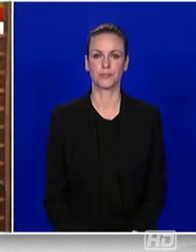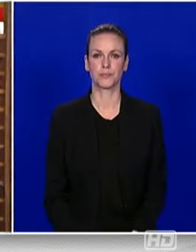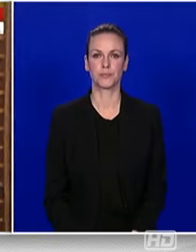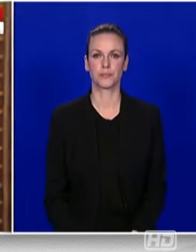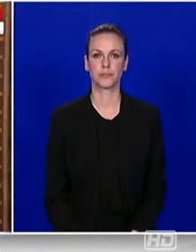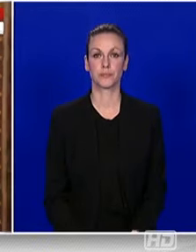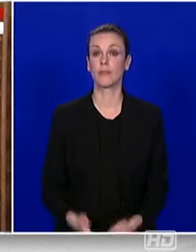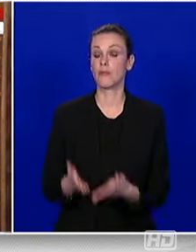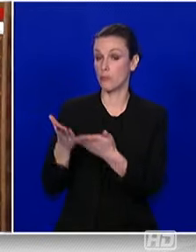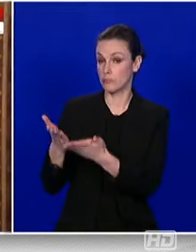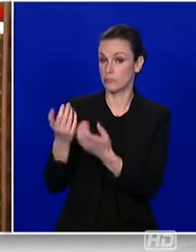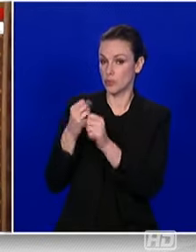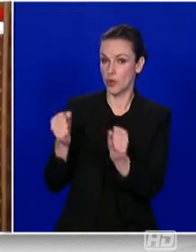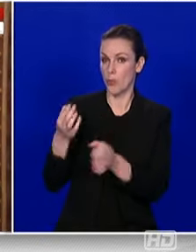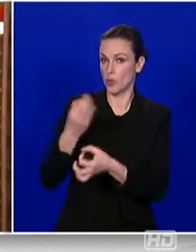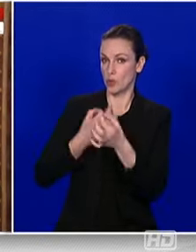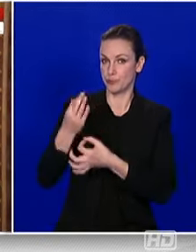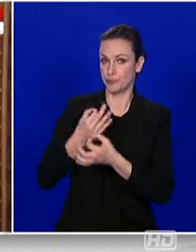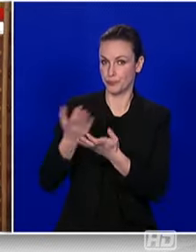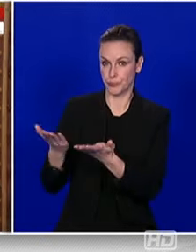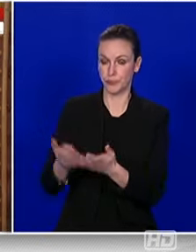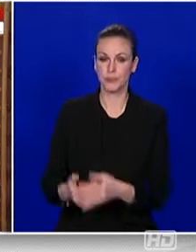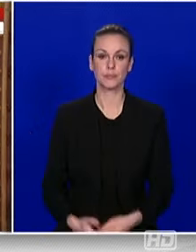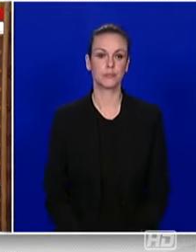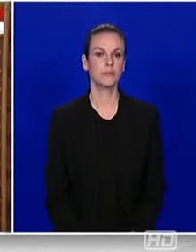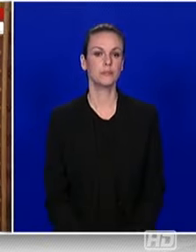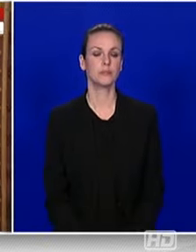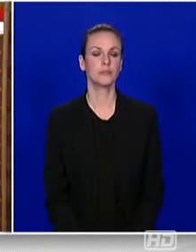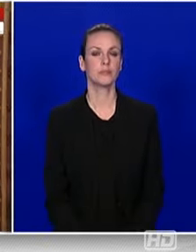Evo, izvolite, možete postaviti pitanje.